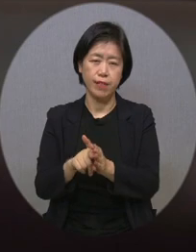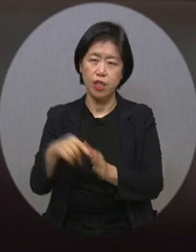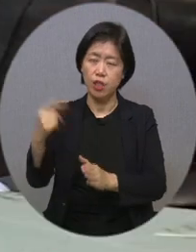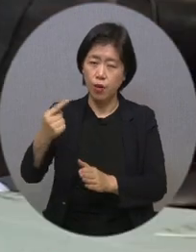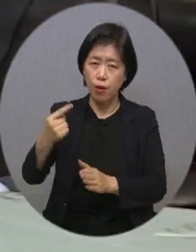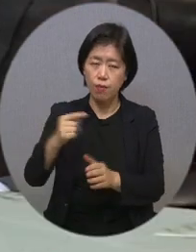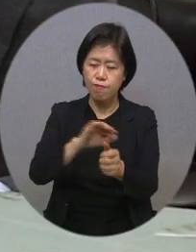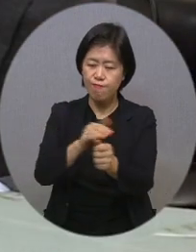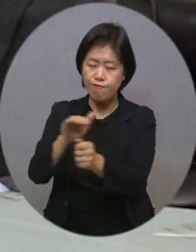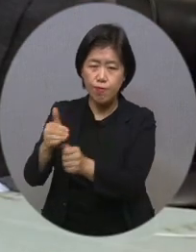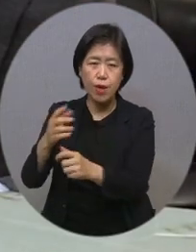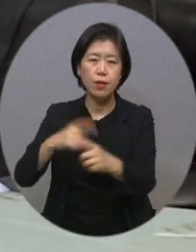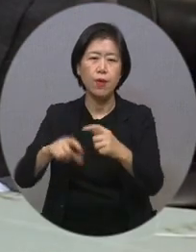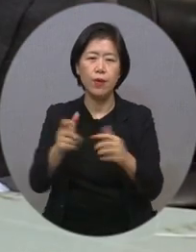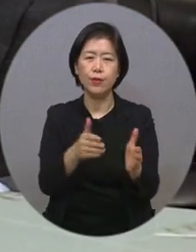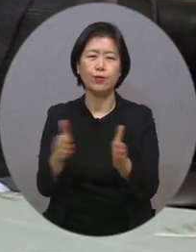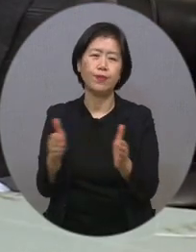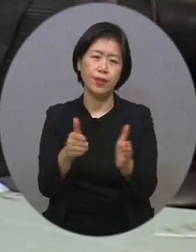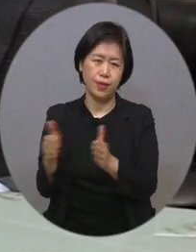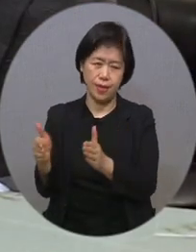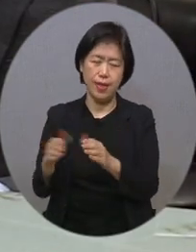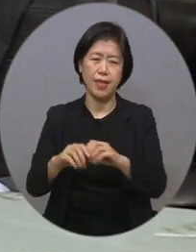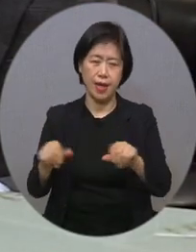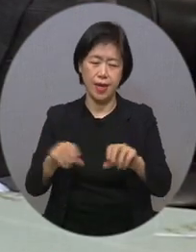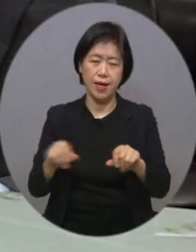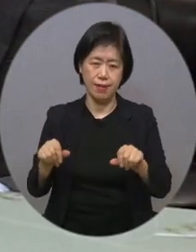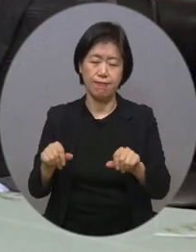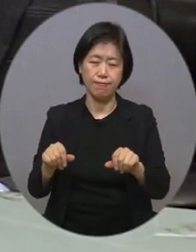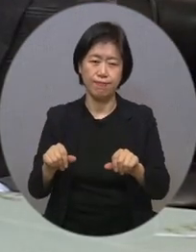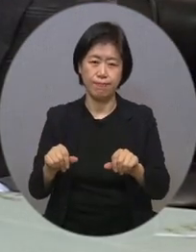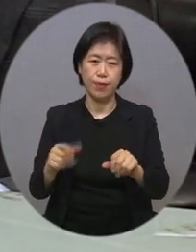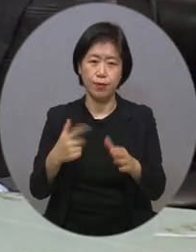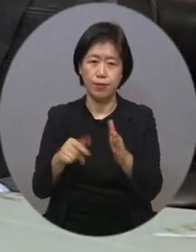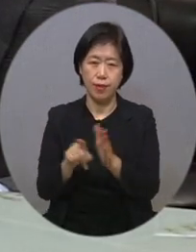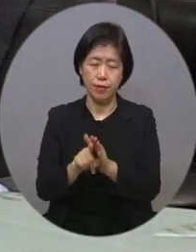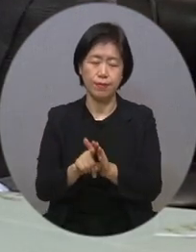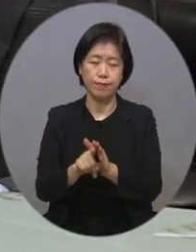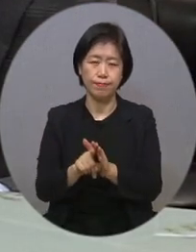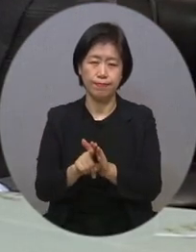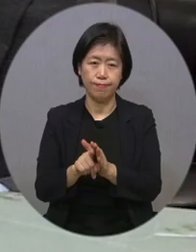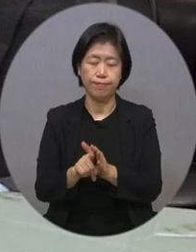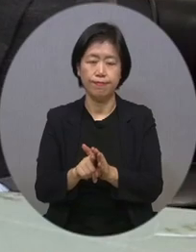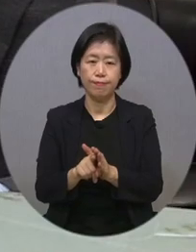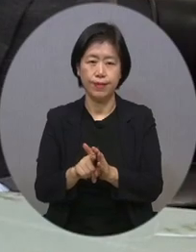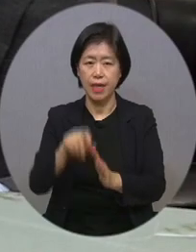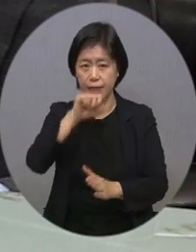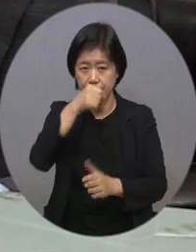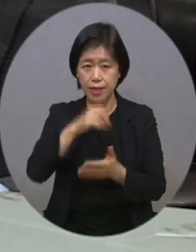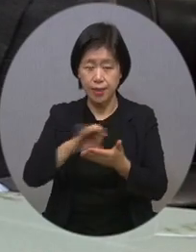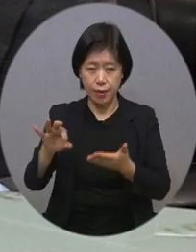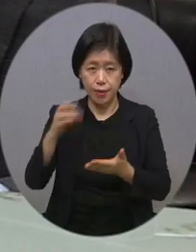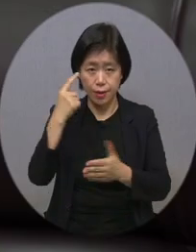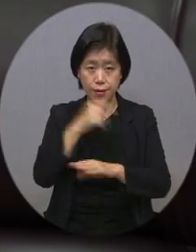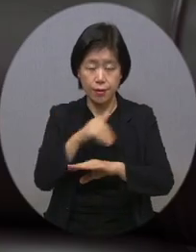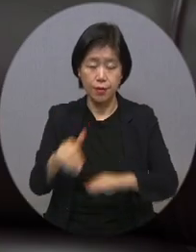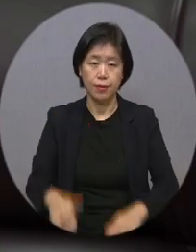그분들이 그분들을 돌아가신 후에 우리가 모실 수 있도록 해서 그것도 확대를 하고 있고